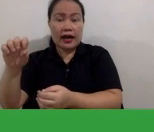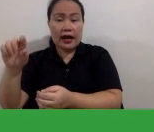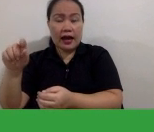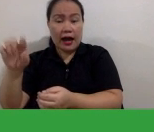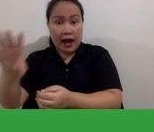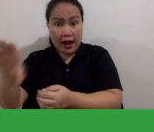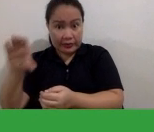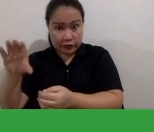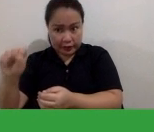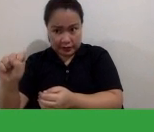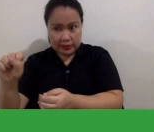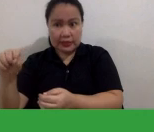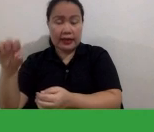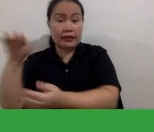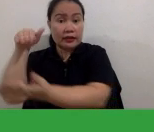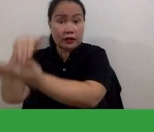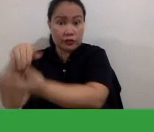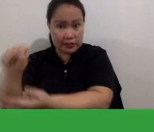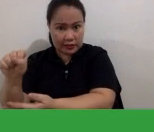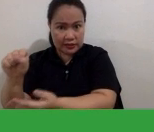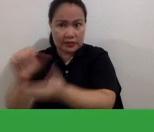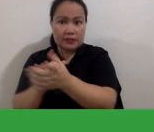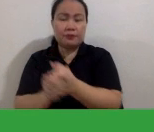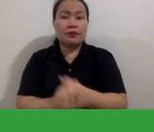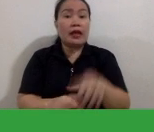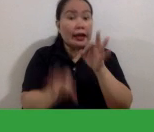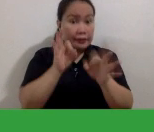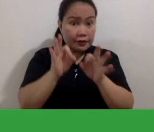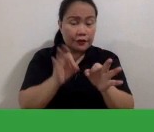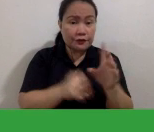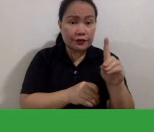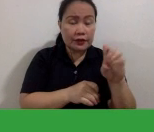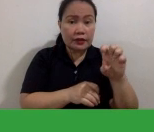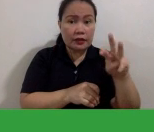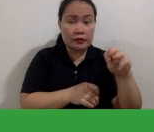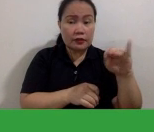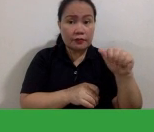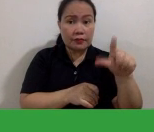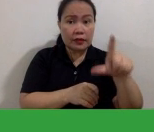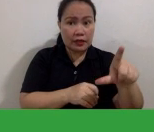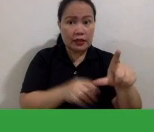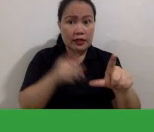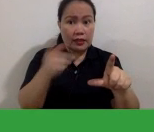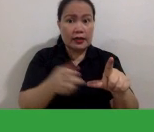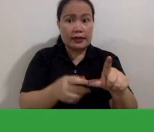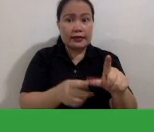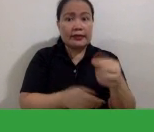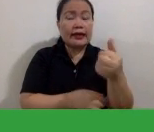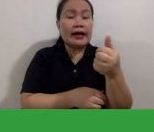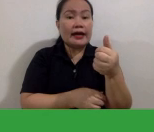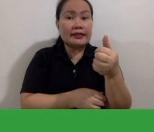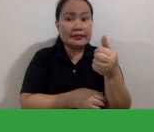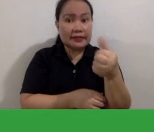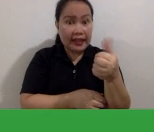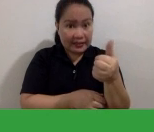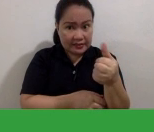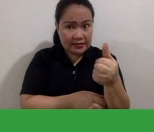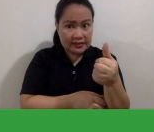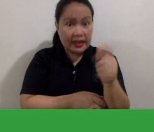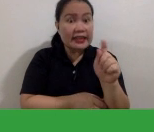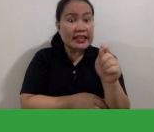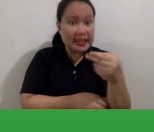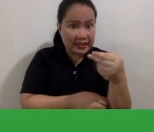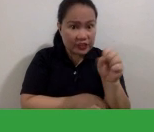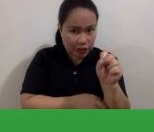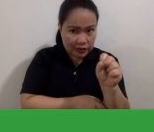thousands. So, ito po yung ones natin. Okay? Kapag sa decimal numbers naman, ito yung tens natin. So, starts